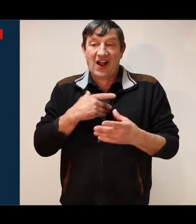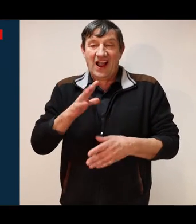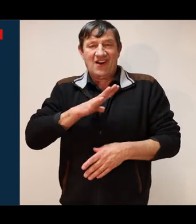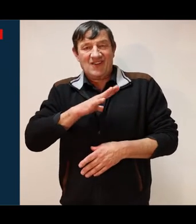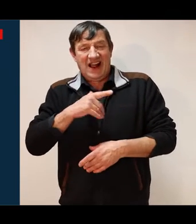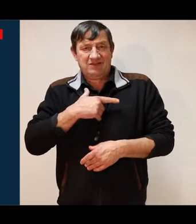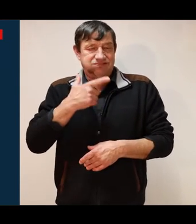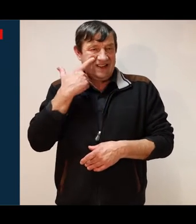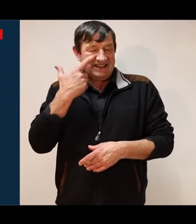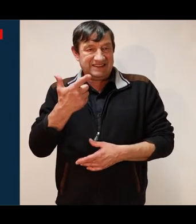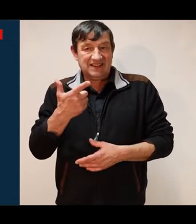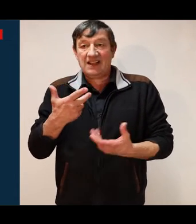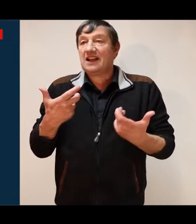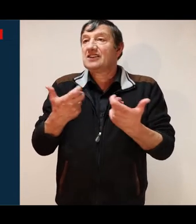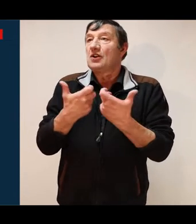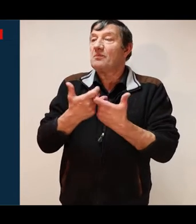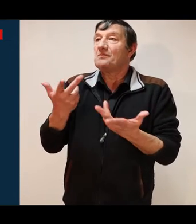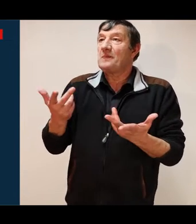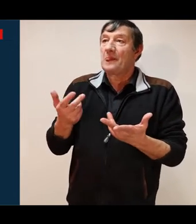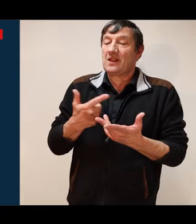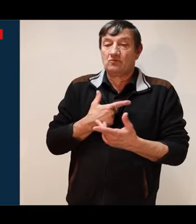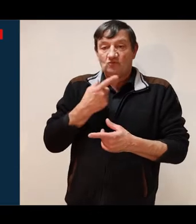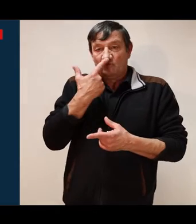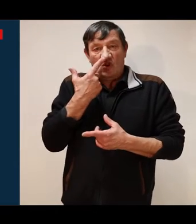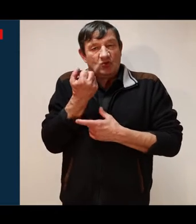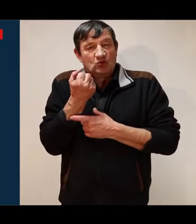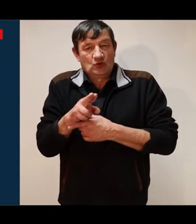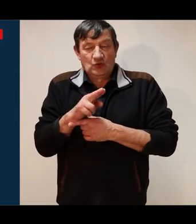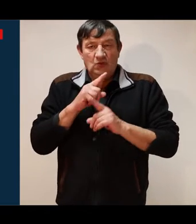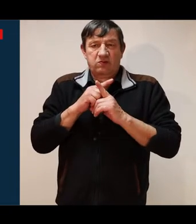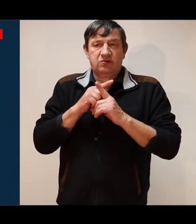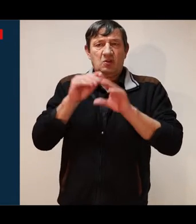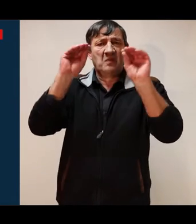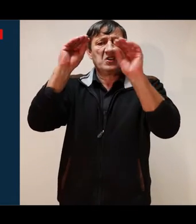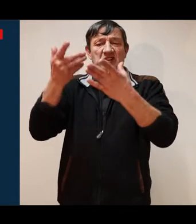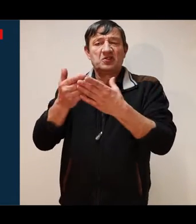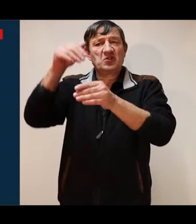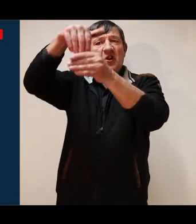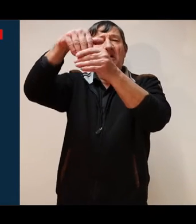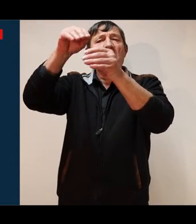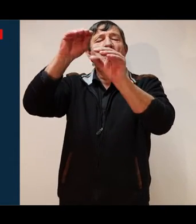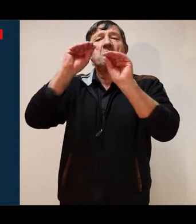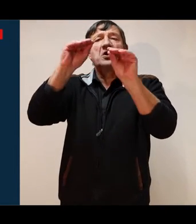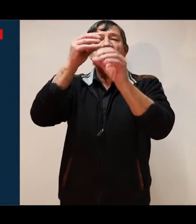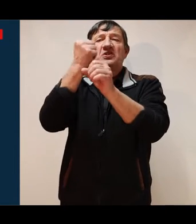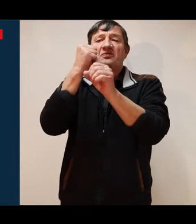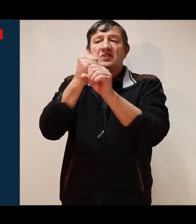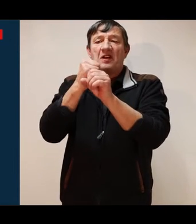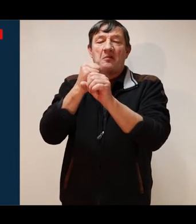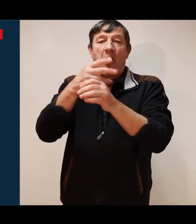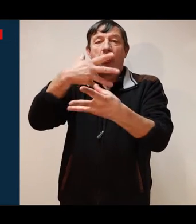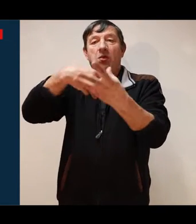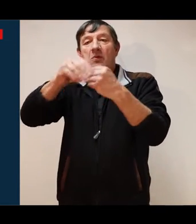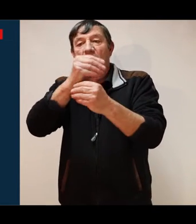et que je n'aurais pas débusquées. Si je reste convaincue que dans le marché du travail, les dés